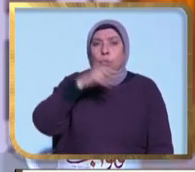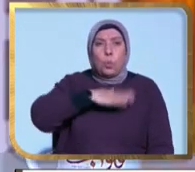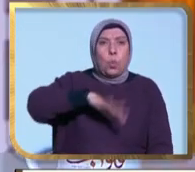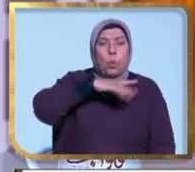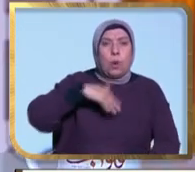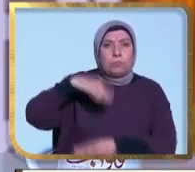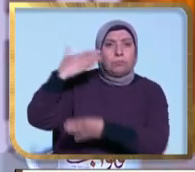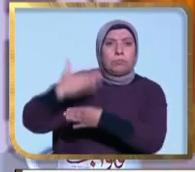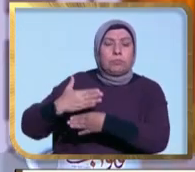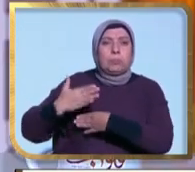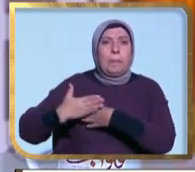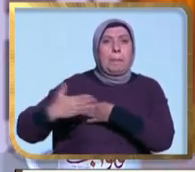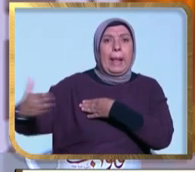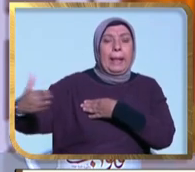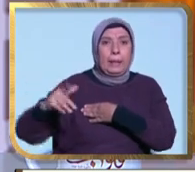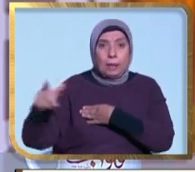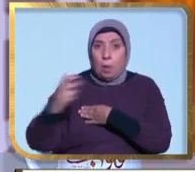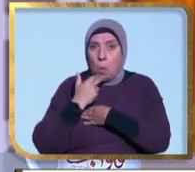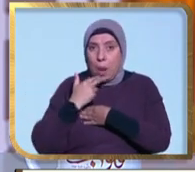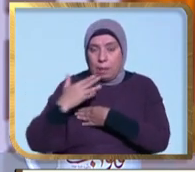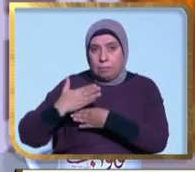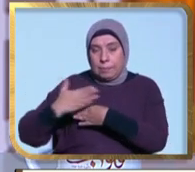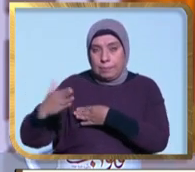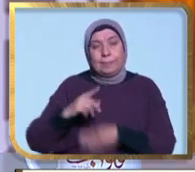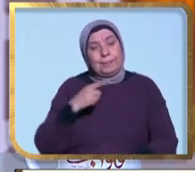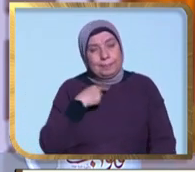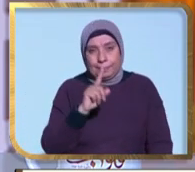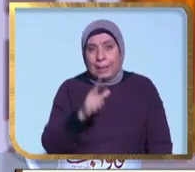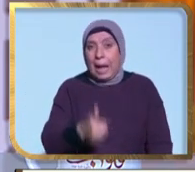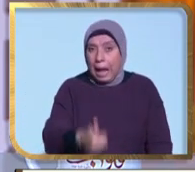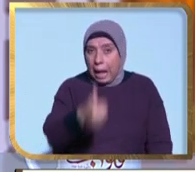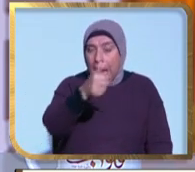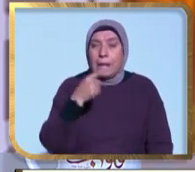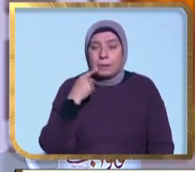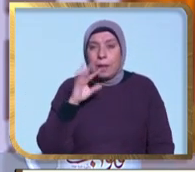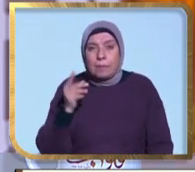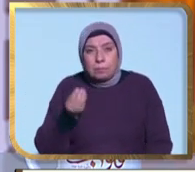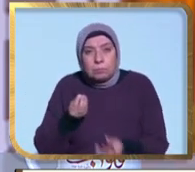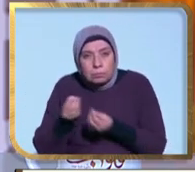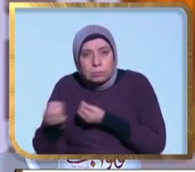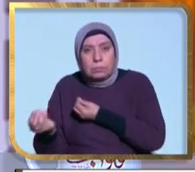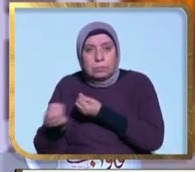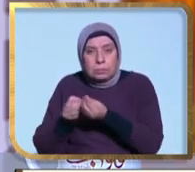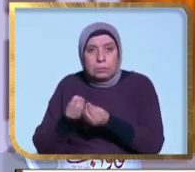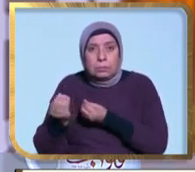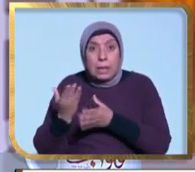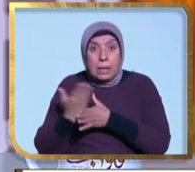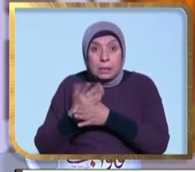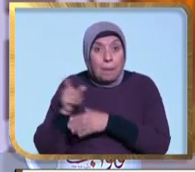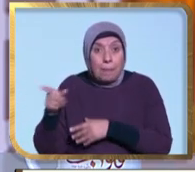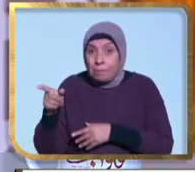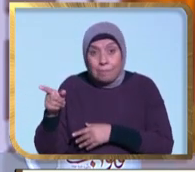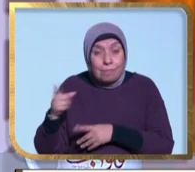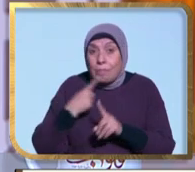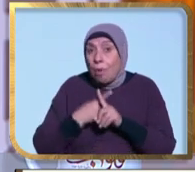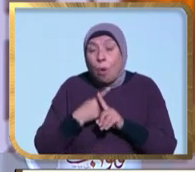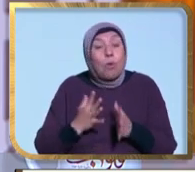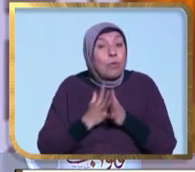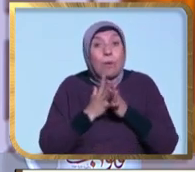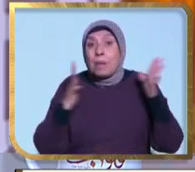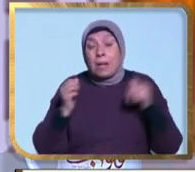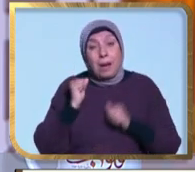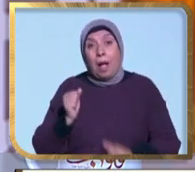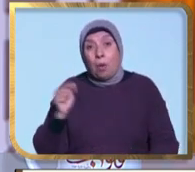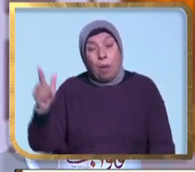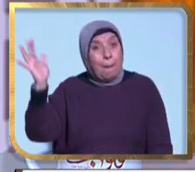يبقى في واحده منكم بتكلموا ولو من وقت للتاني عشان ت حقوه اصل ده كده يعني ماشي مع